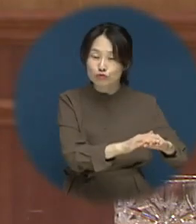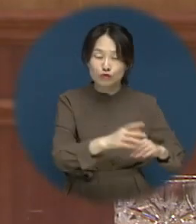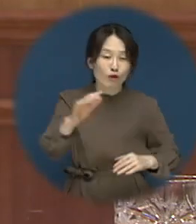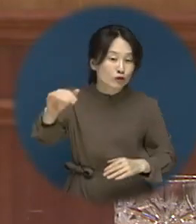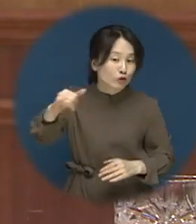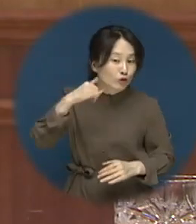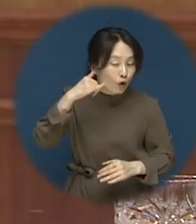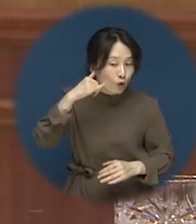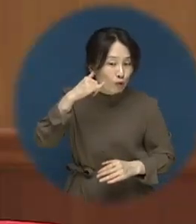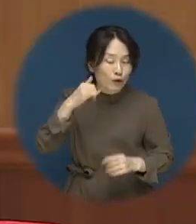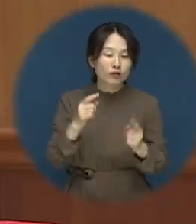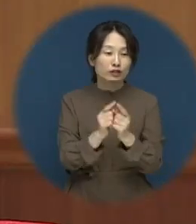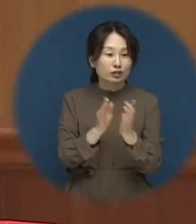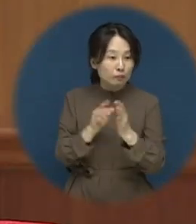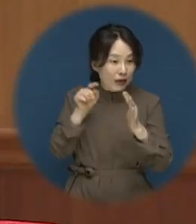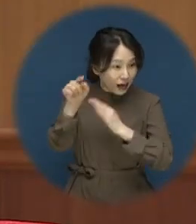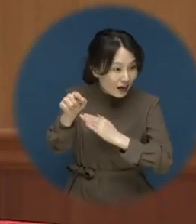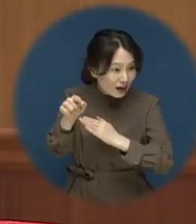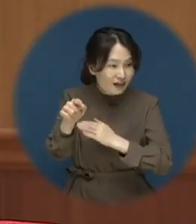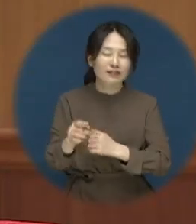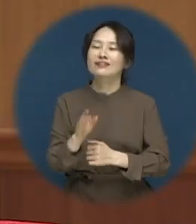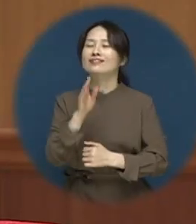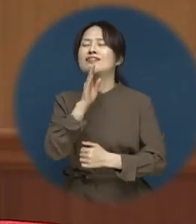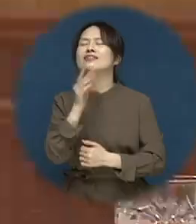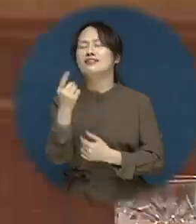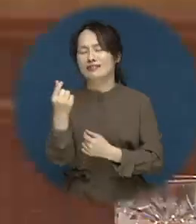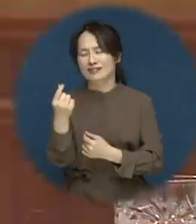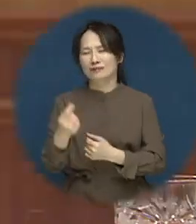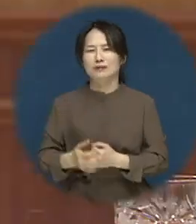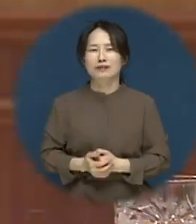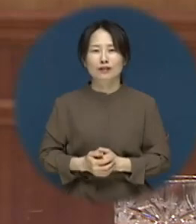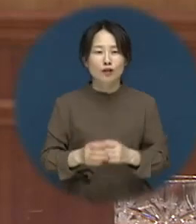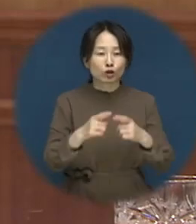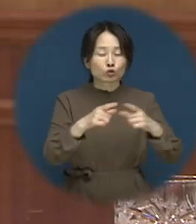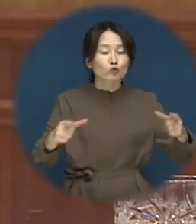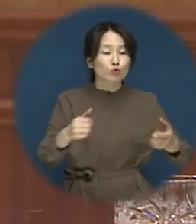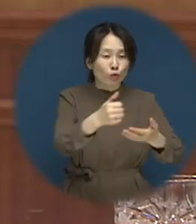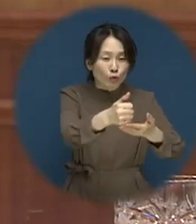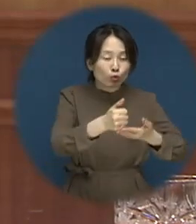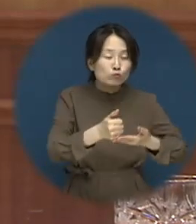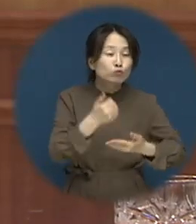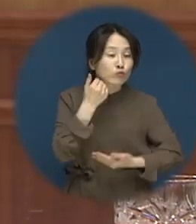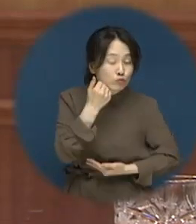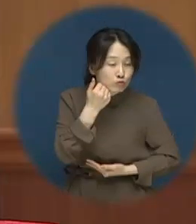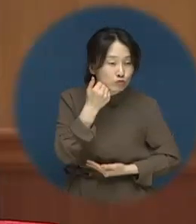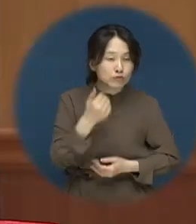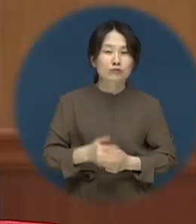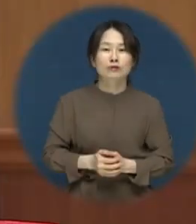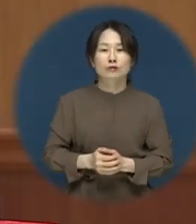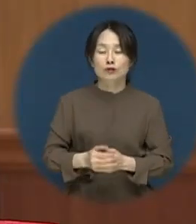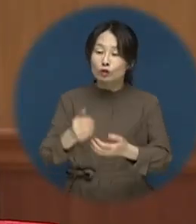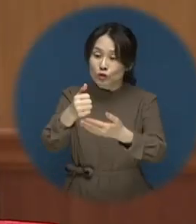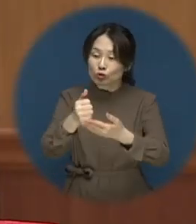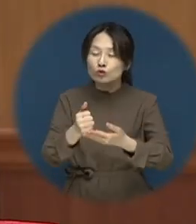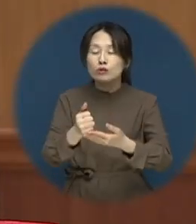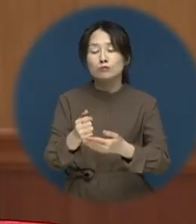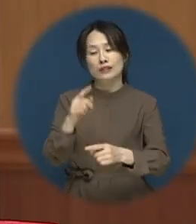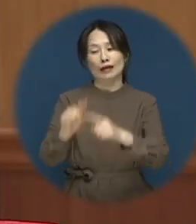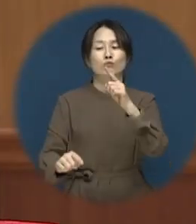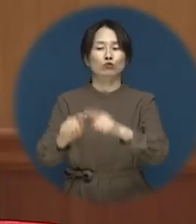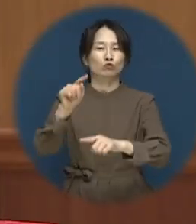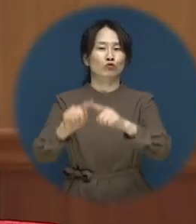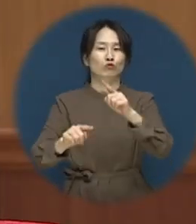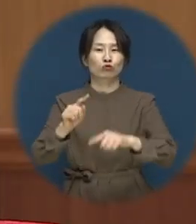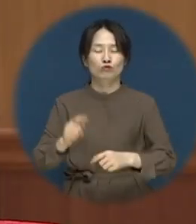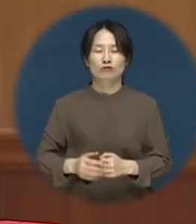네. 현장에 가서. 왕진을 가야 돼요, 100%. 그렇군요, 그렇군요. 예. 주로 고객은 누구예요, 그러면? 고객은 나무죠. 아, 그러니까요. 근데 어떤